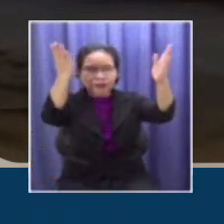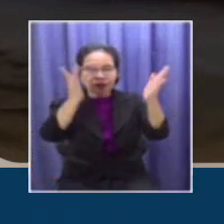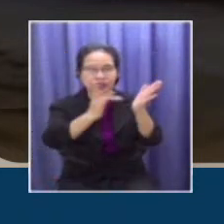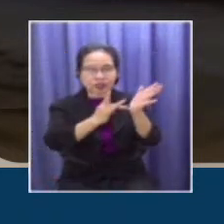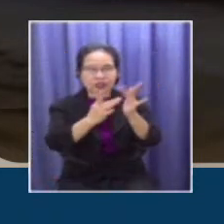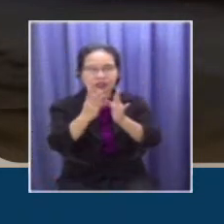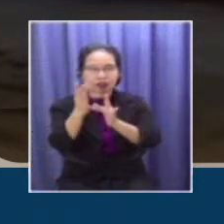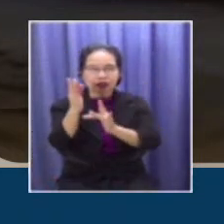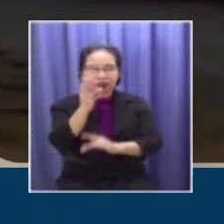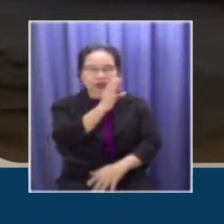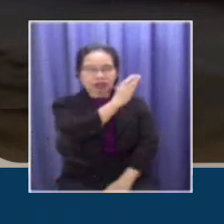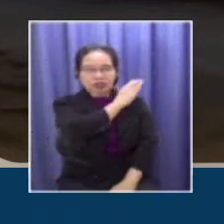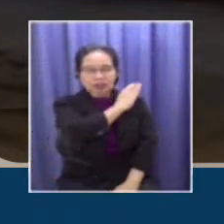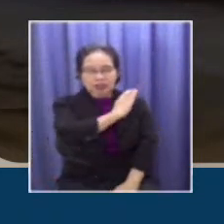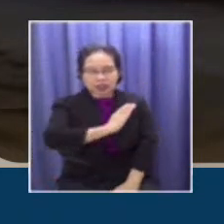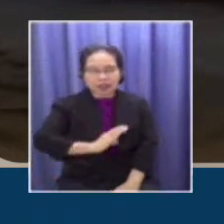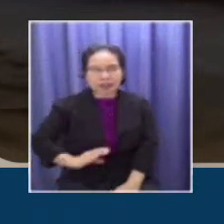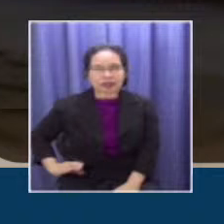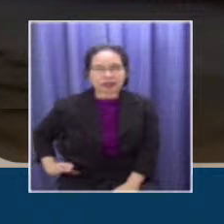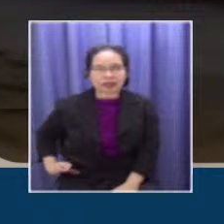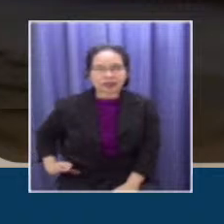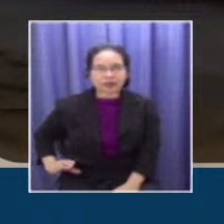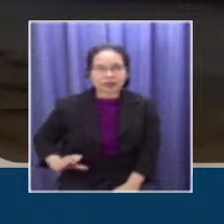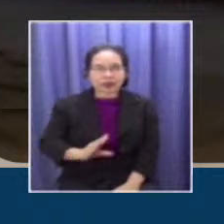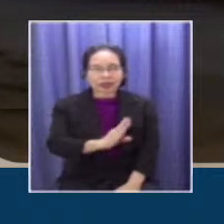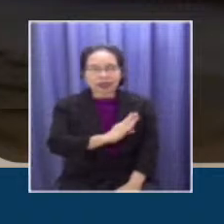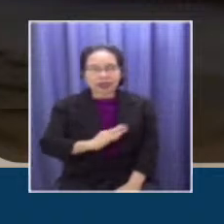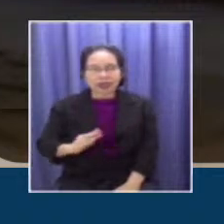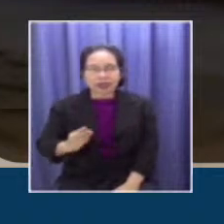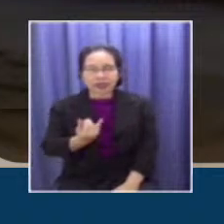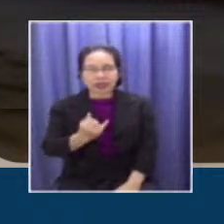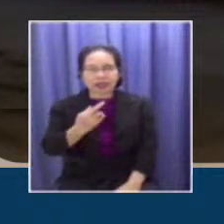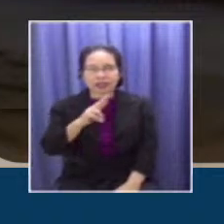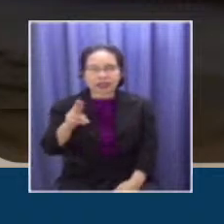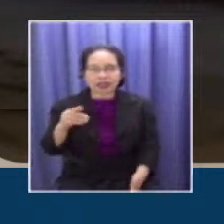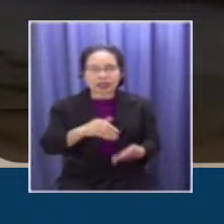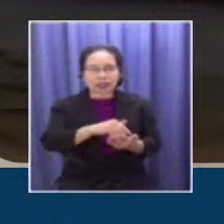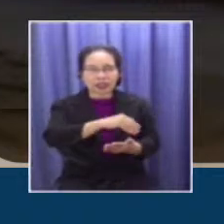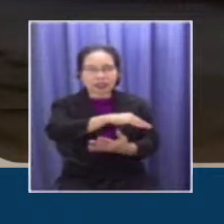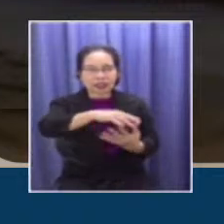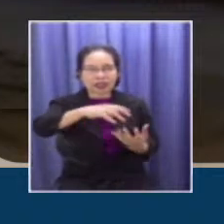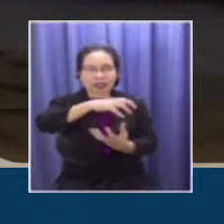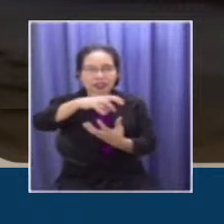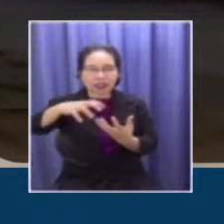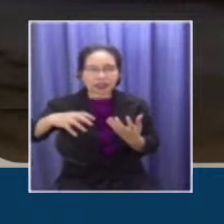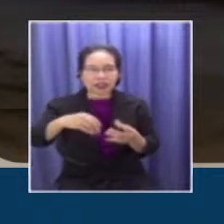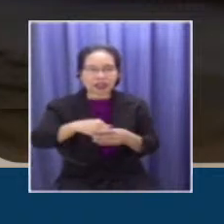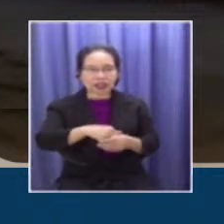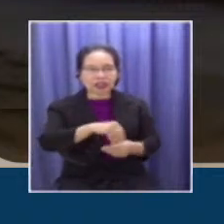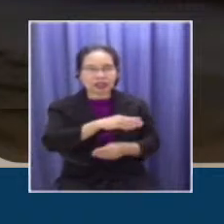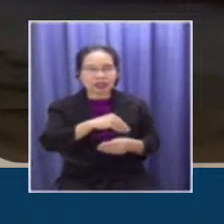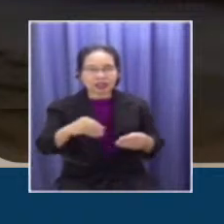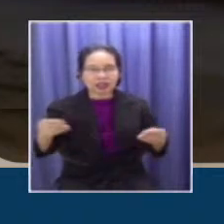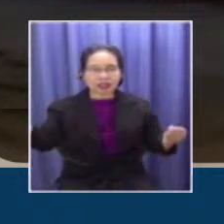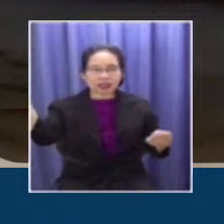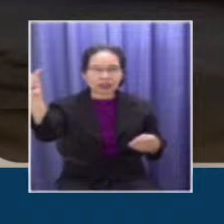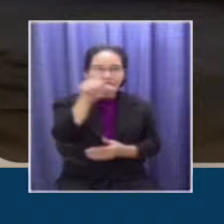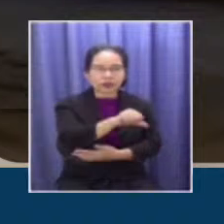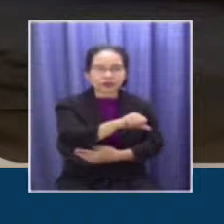wɔ mu bio din kuku a wɔn akyire asetena adane wɔn bɔne akyɛ ne kane deɛ no